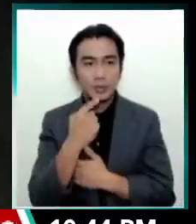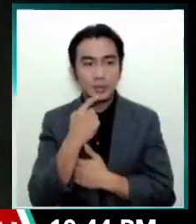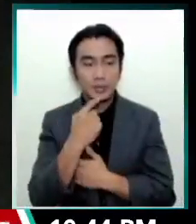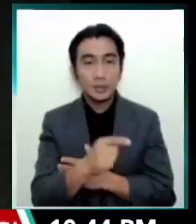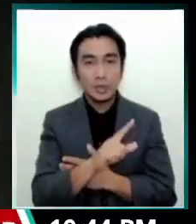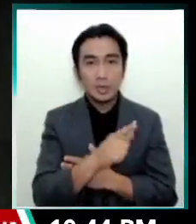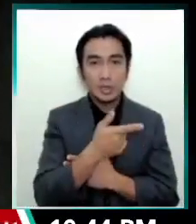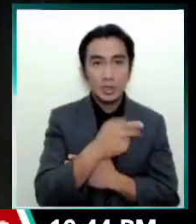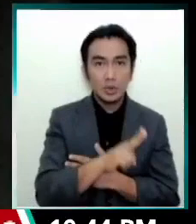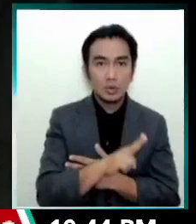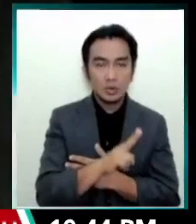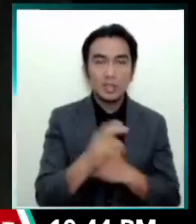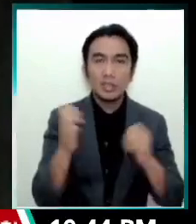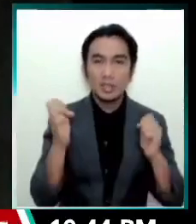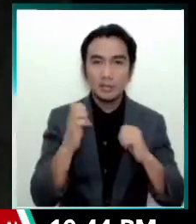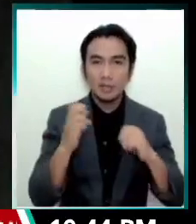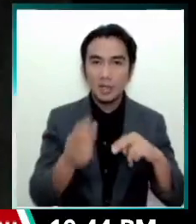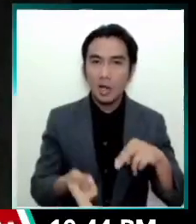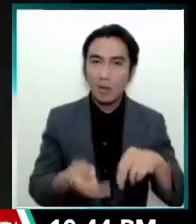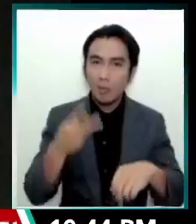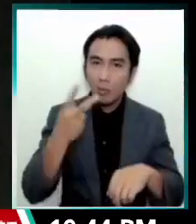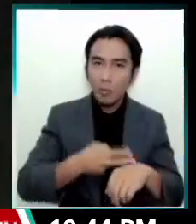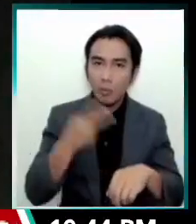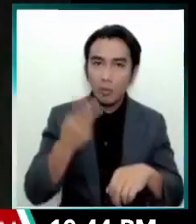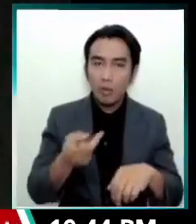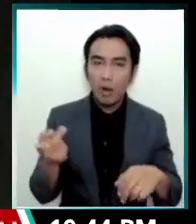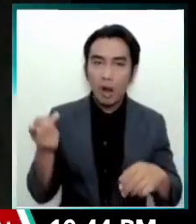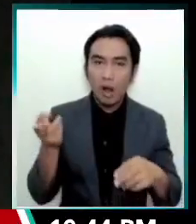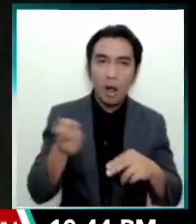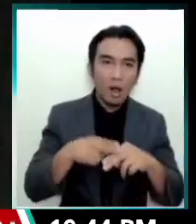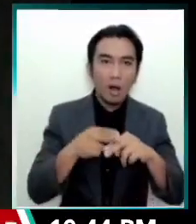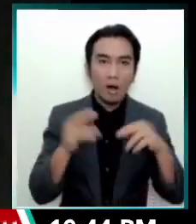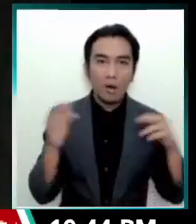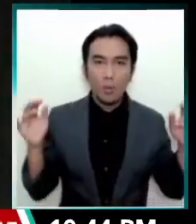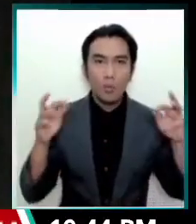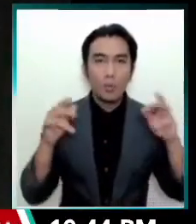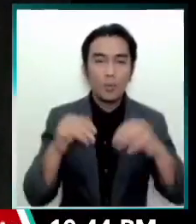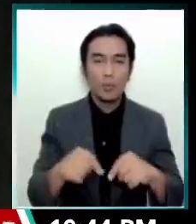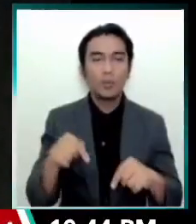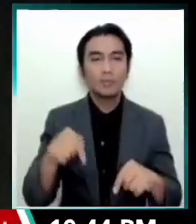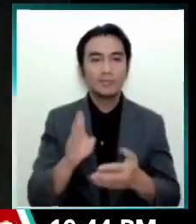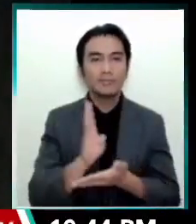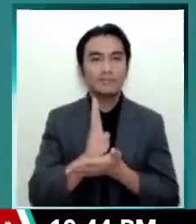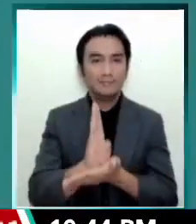aasahang dodoble pa ang bilang ng makikilong weekend dito sa isla ng Boracay.